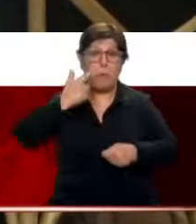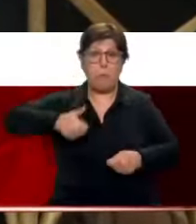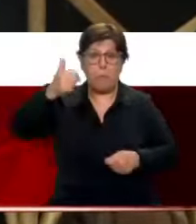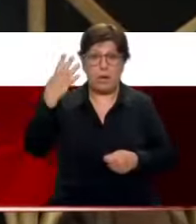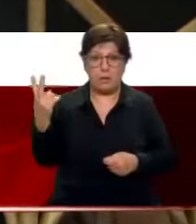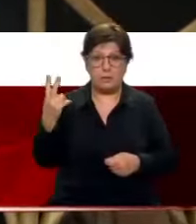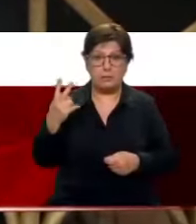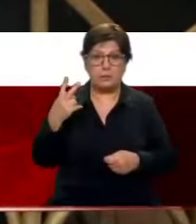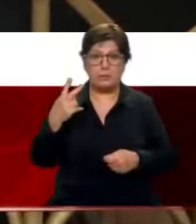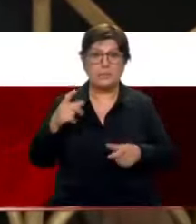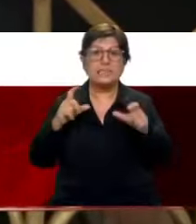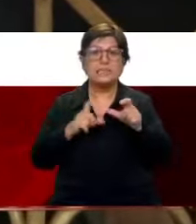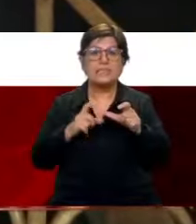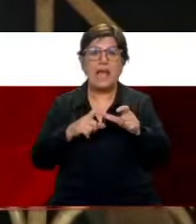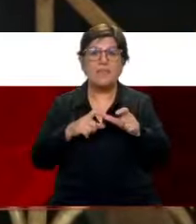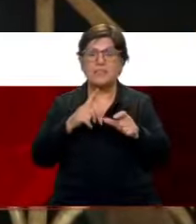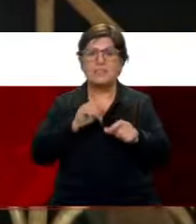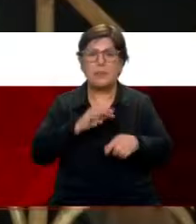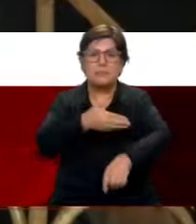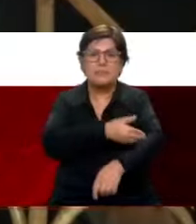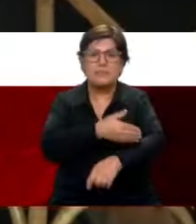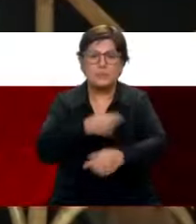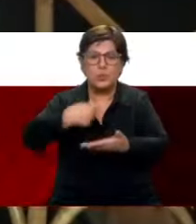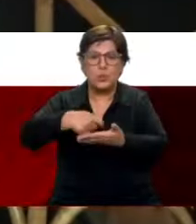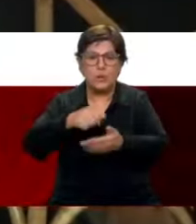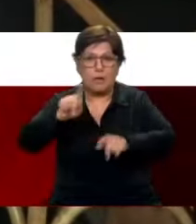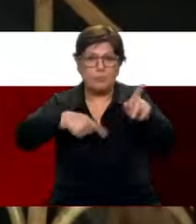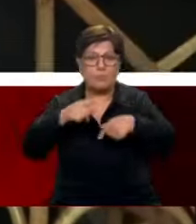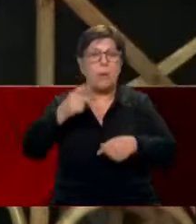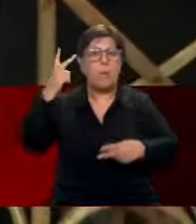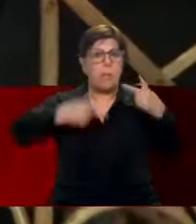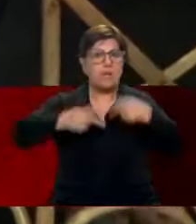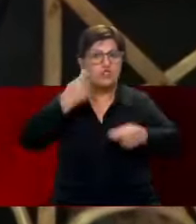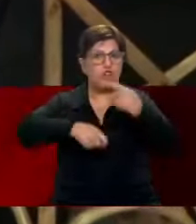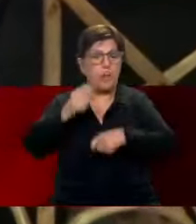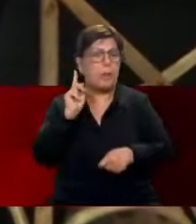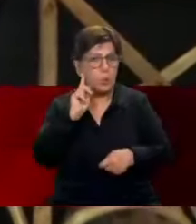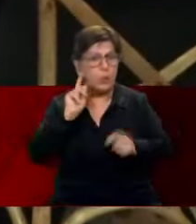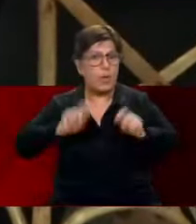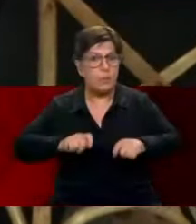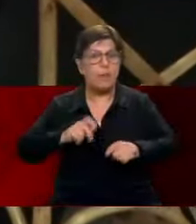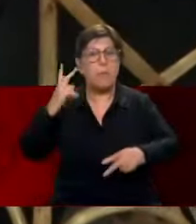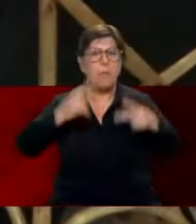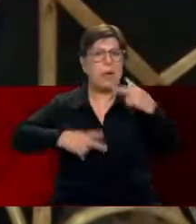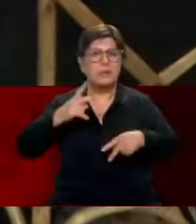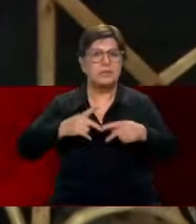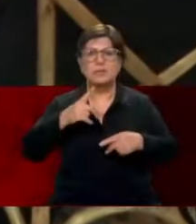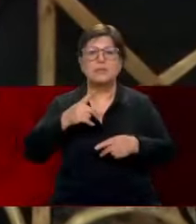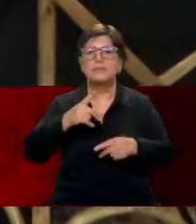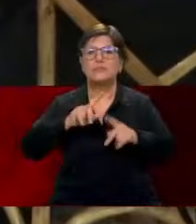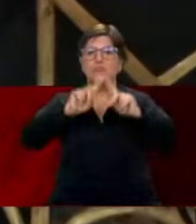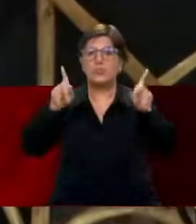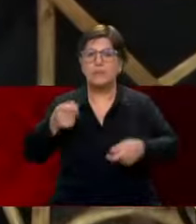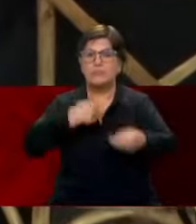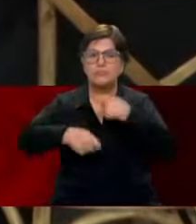Bakanlığı servis ücretlerini de sıkı denetliyor. Bazı işletmeler buna uyarken bazıları ise hala yabancı müşterilerden